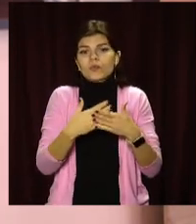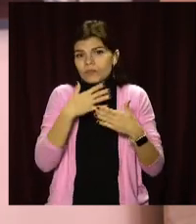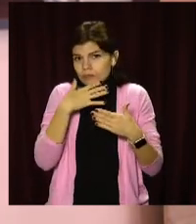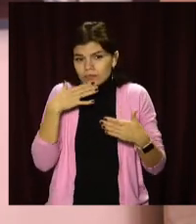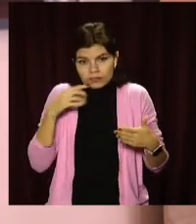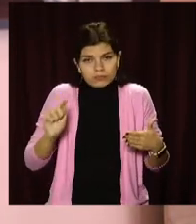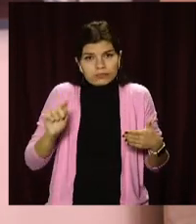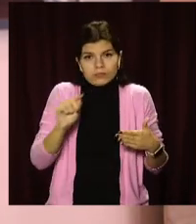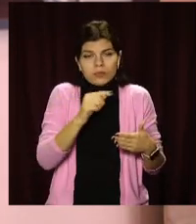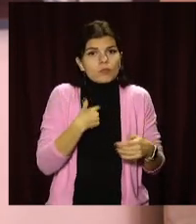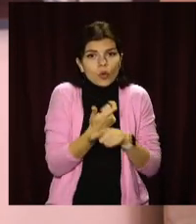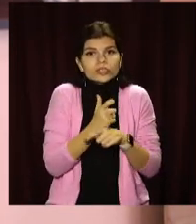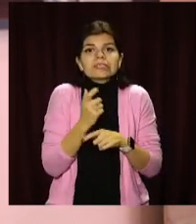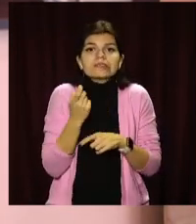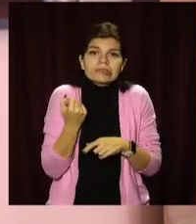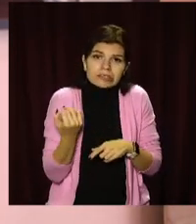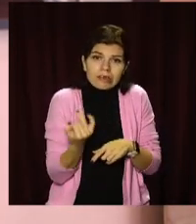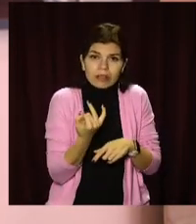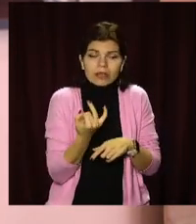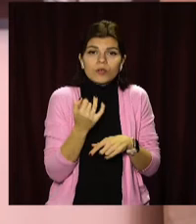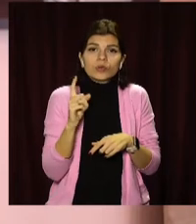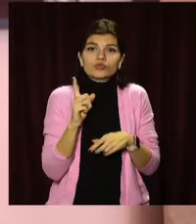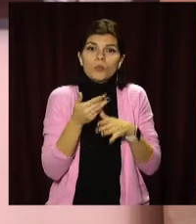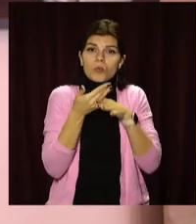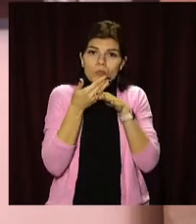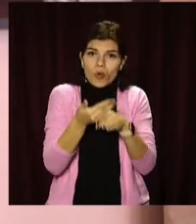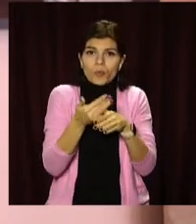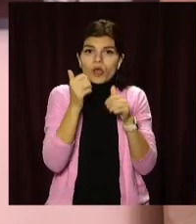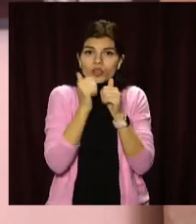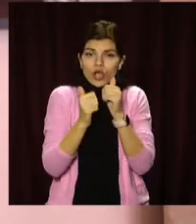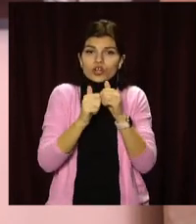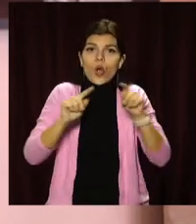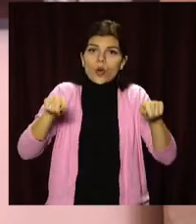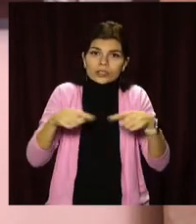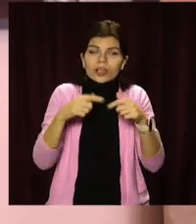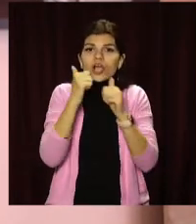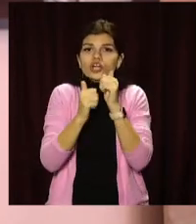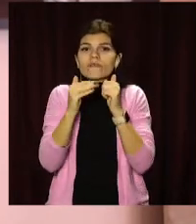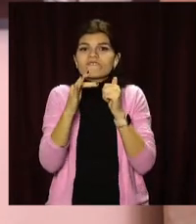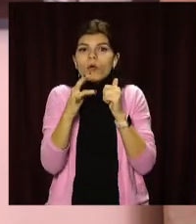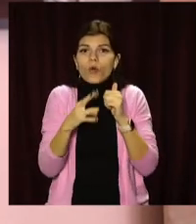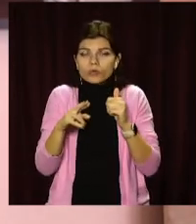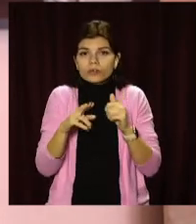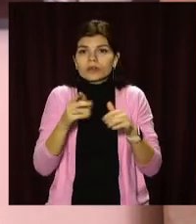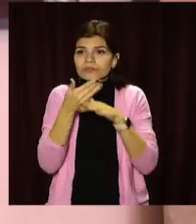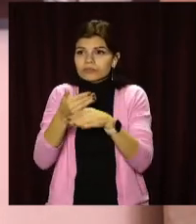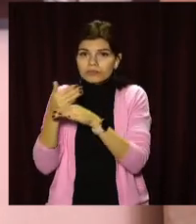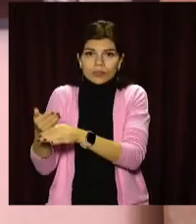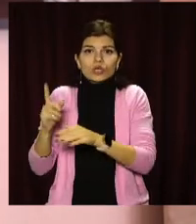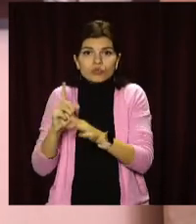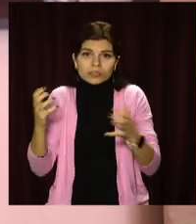Мы очень заинтересованы в помощи каждой организации, каждого фонда для того,